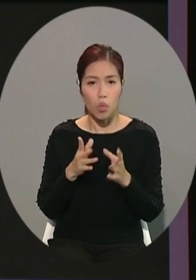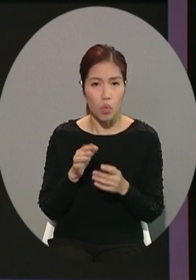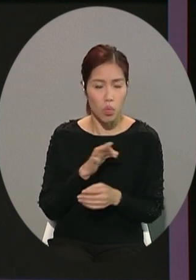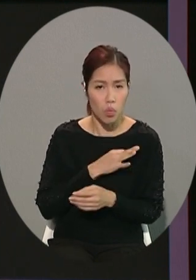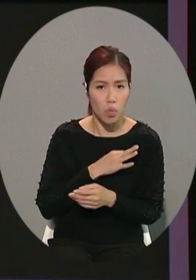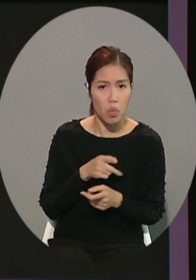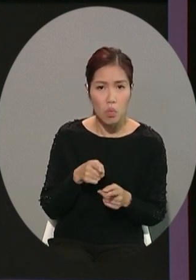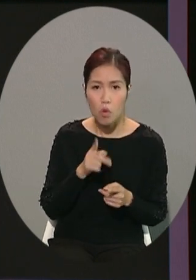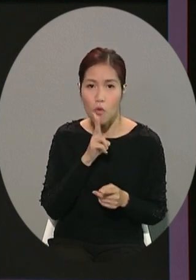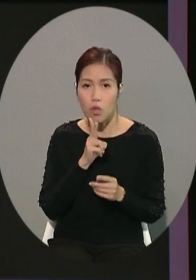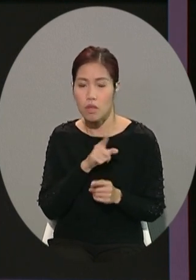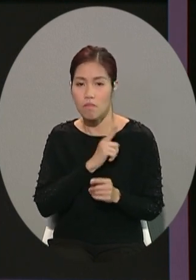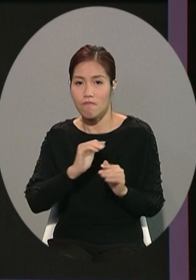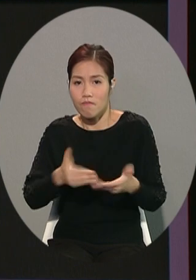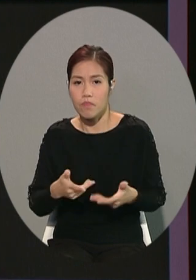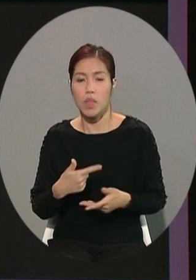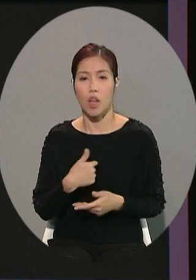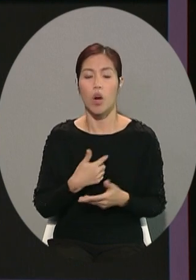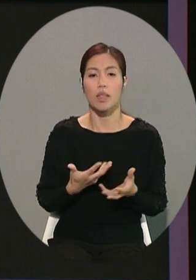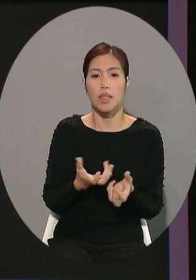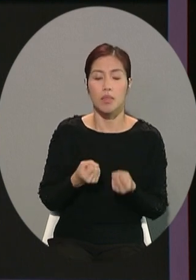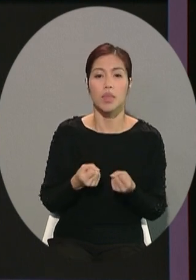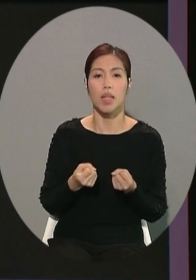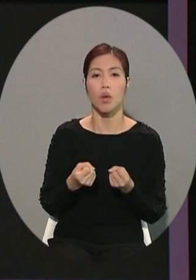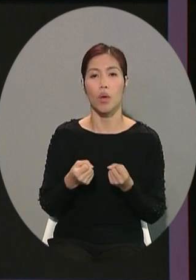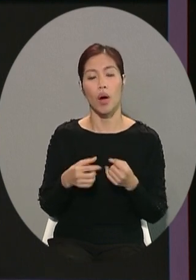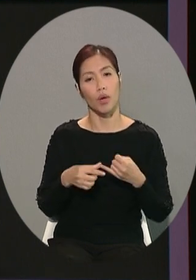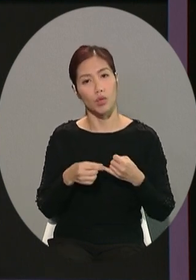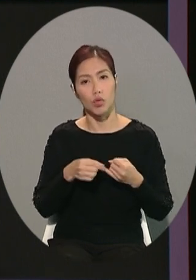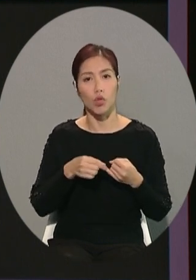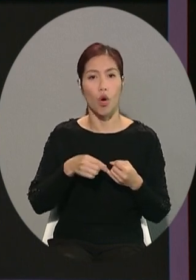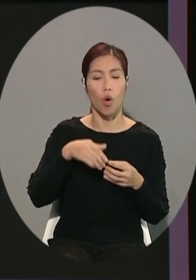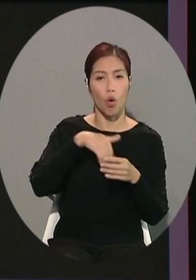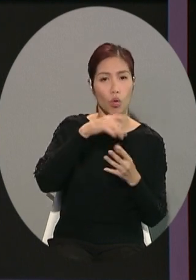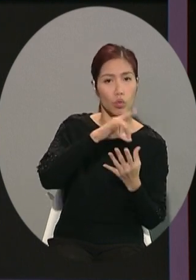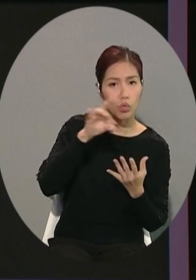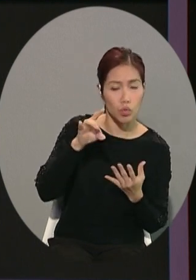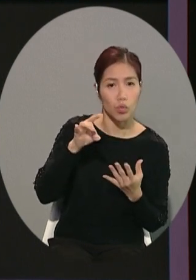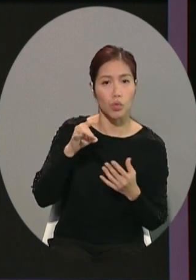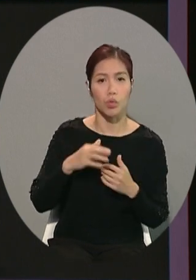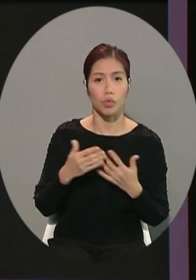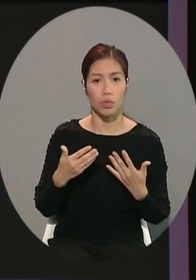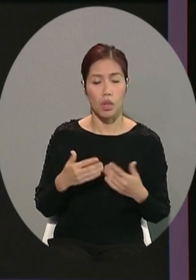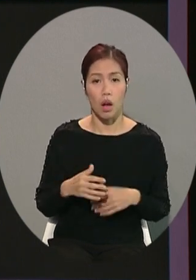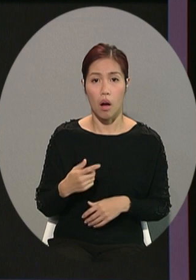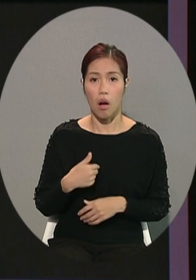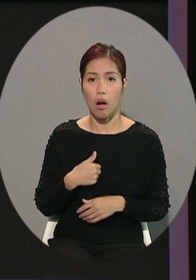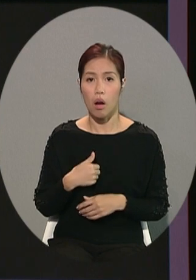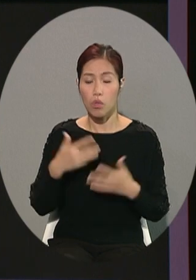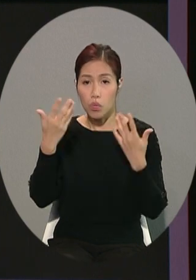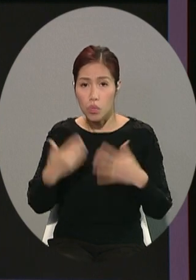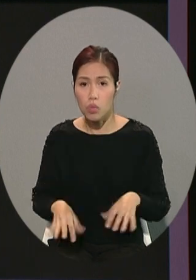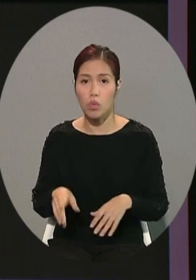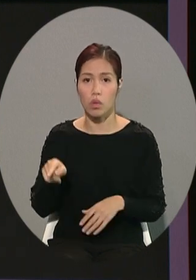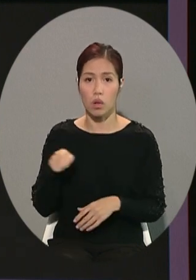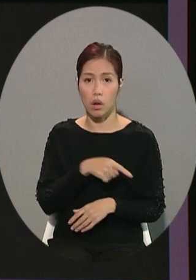都一直都係樂意係接受初選嘅。咁咧，當我出完澄清聲明之後咧，咁咧阿黃生翻嚟指責話我攻擊佢，